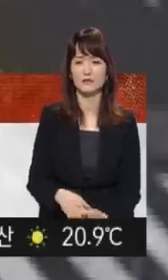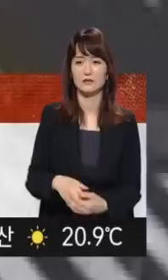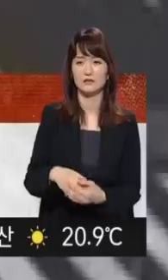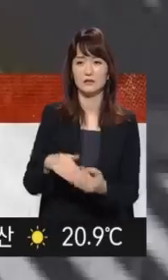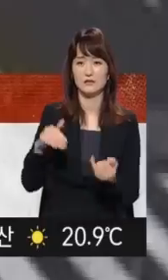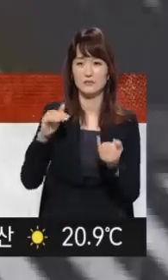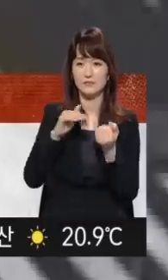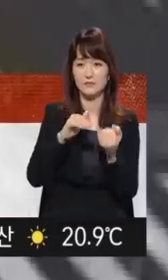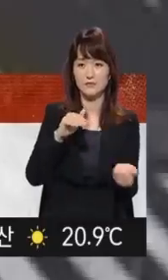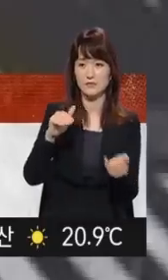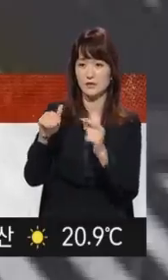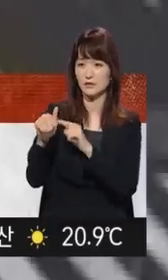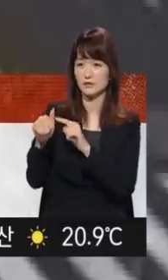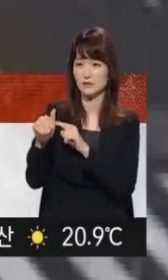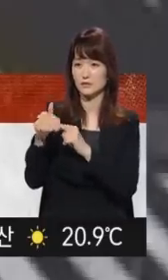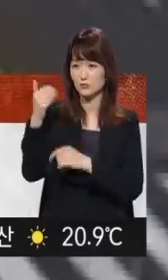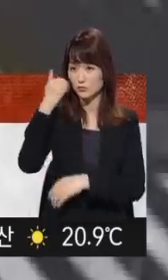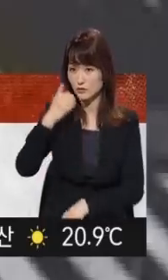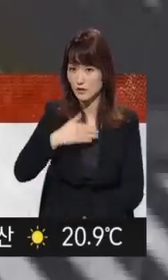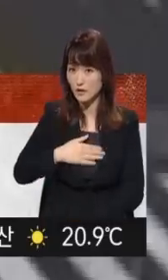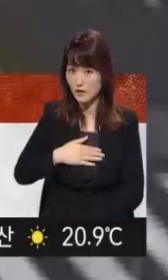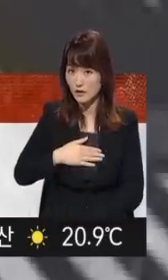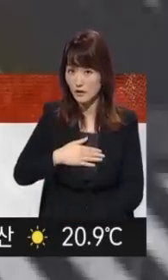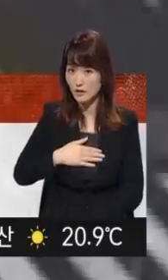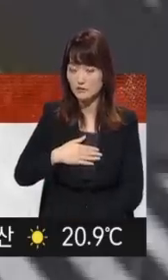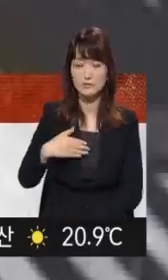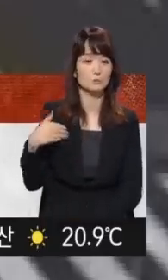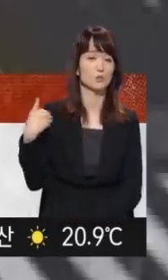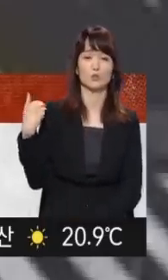신성에 대해서는 좀 아쉬운 걸 있으십니까 지금